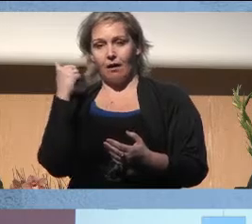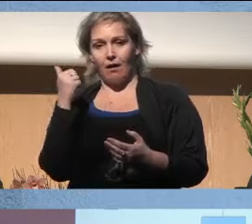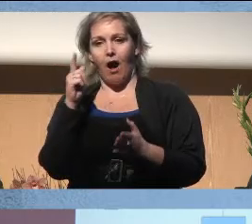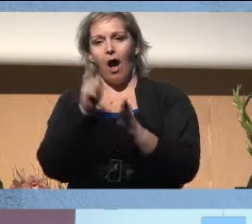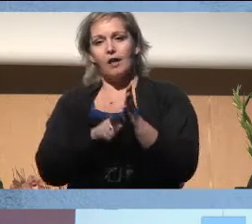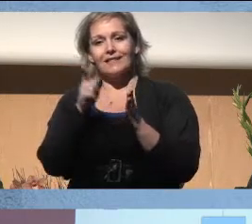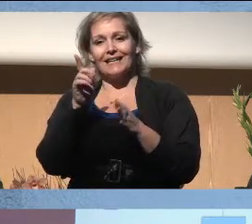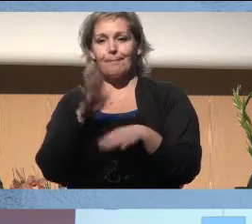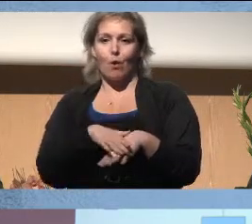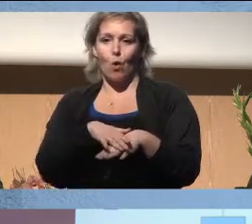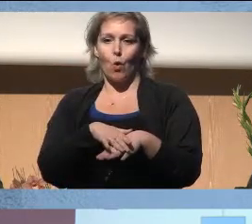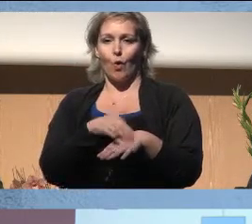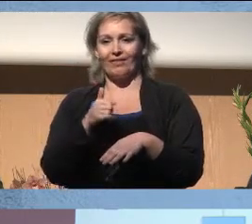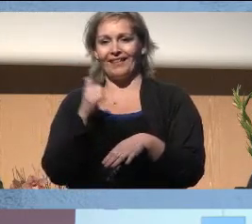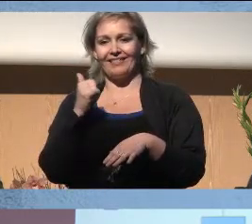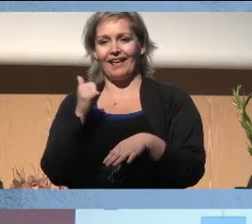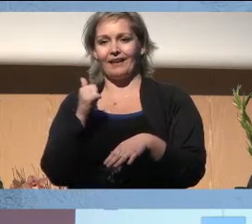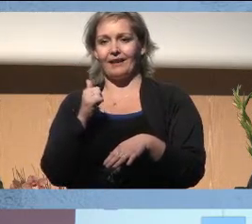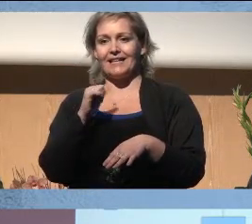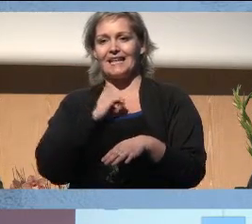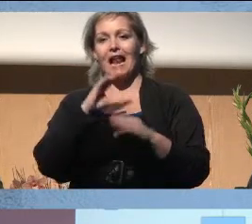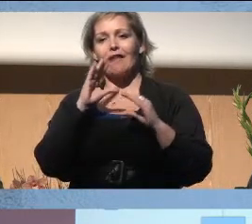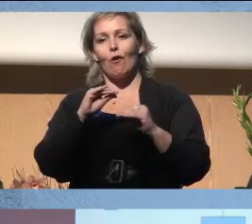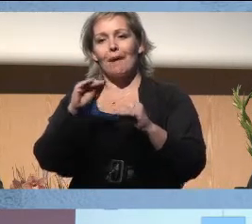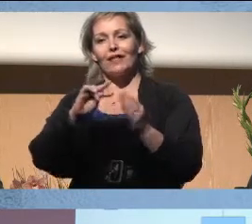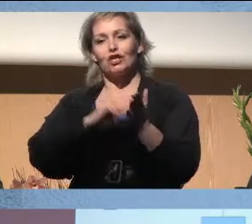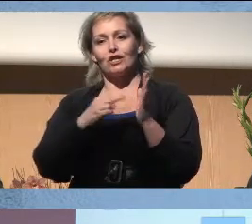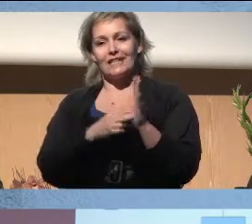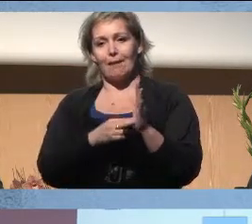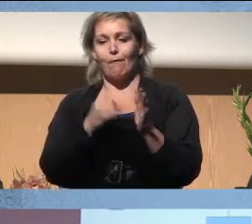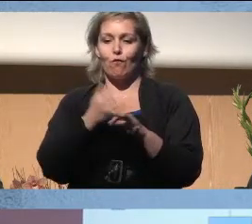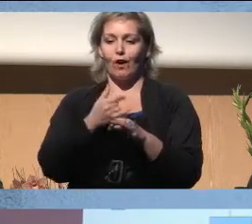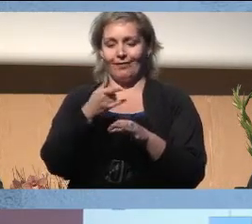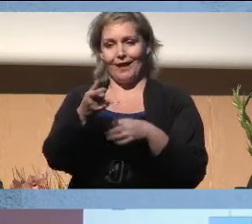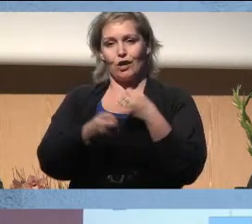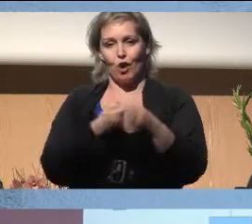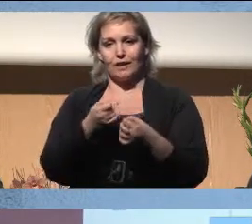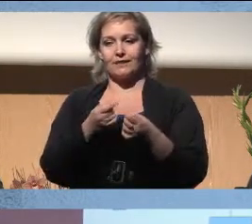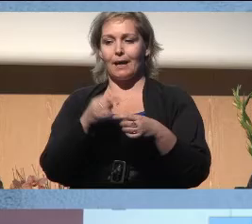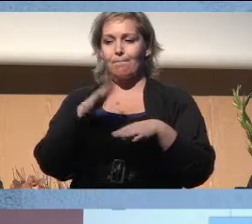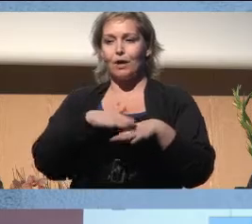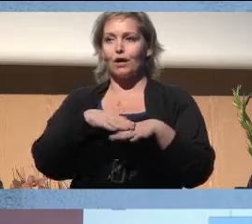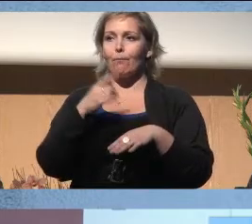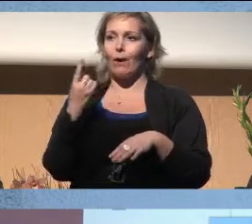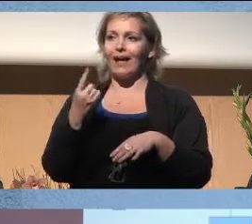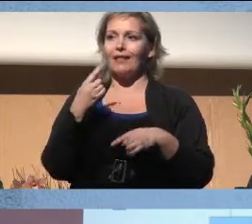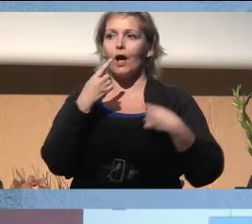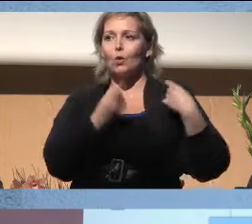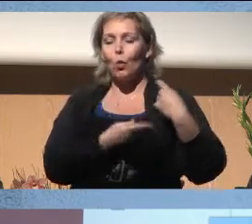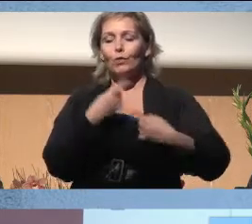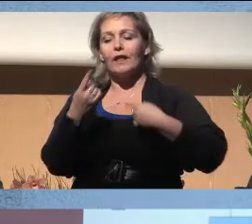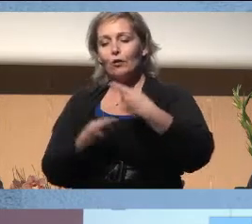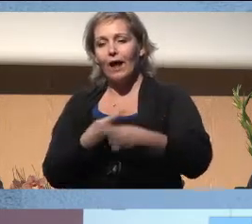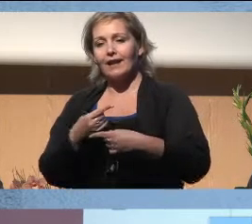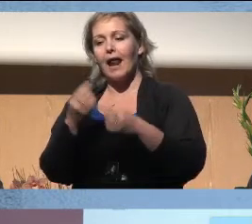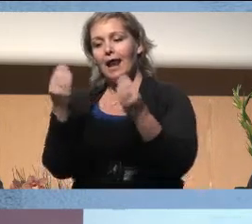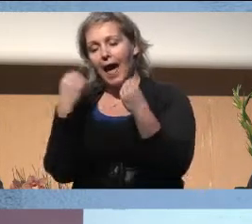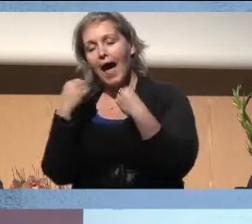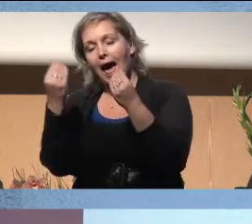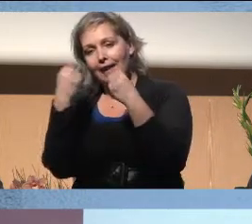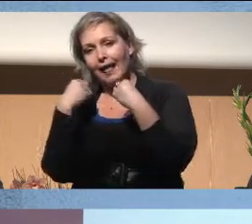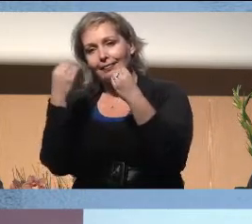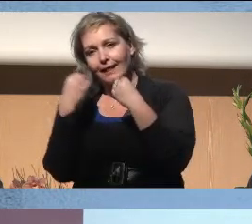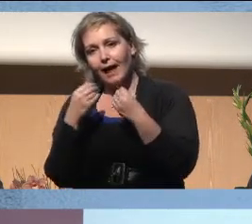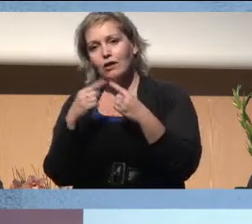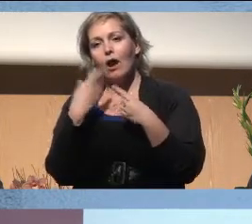hastigt på det här självförbättrande systemet och hur det går till. Och det bygger på ett kontinuerligt lärande.